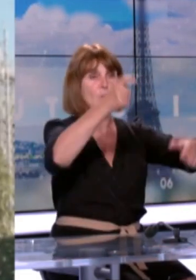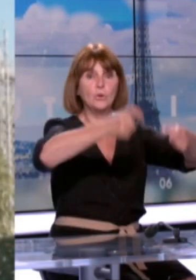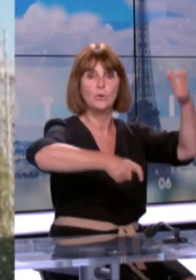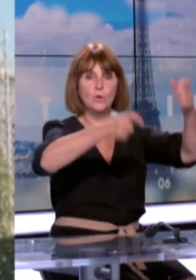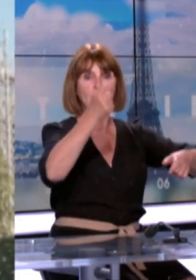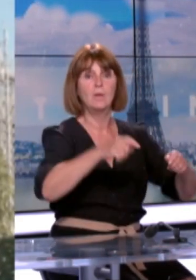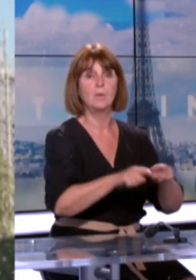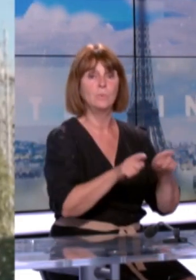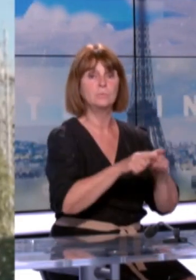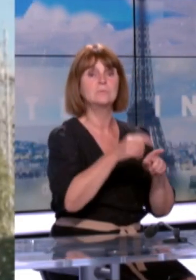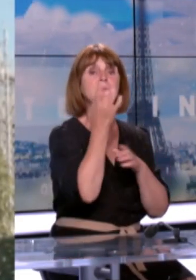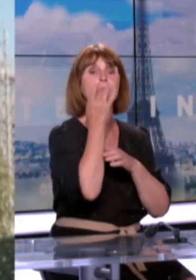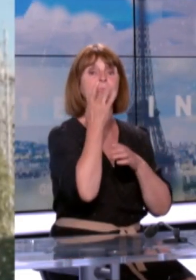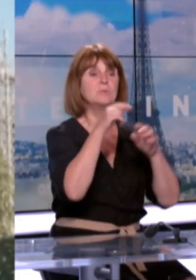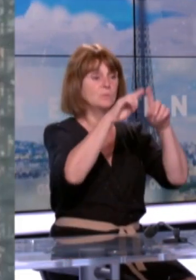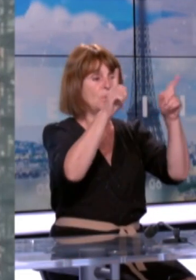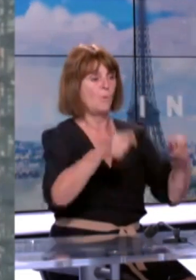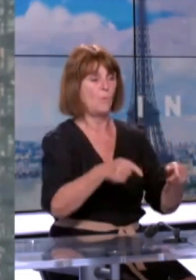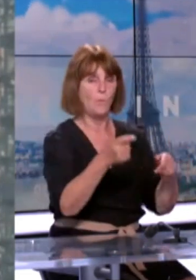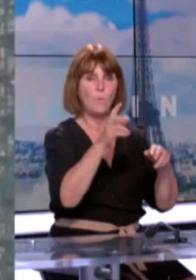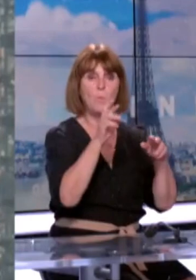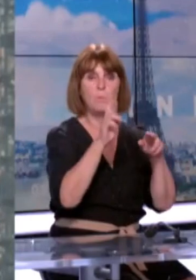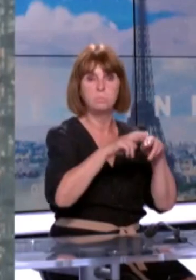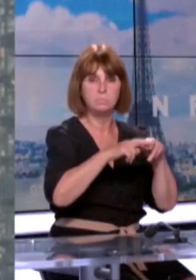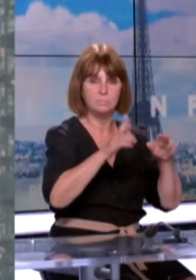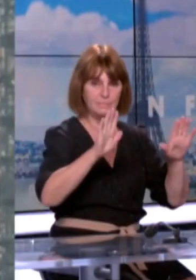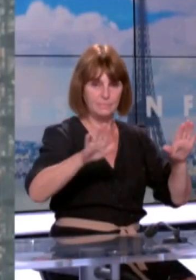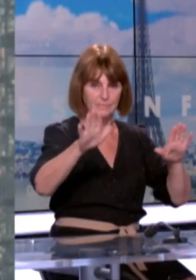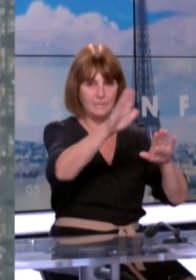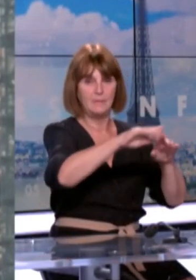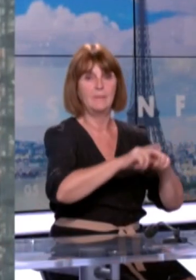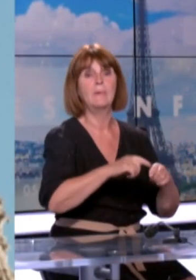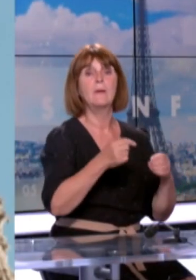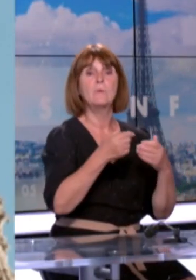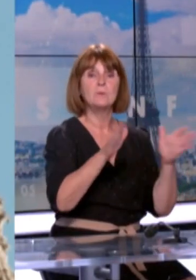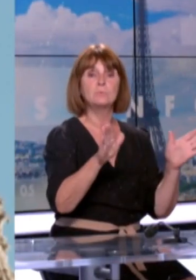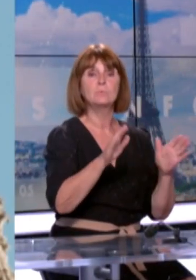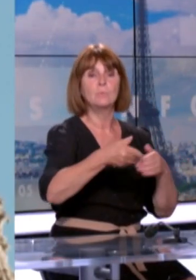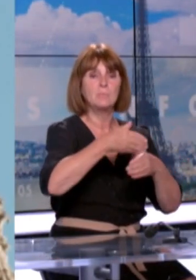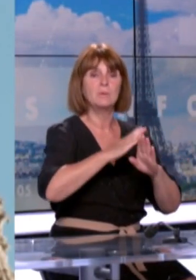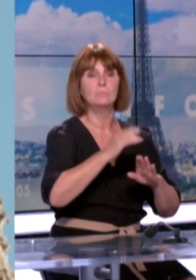L'ouverture totale de Notre-Dame de Paris est toujours prévue pour décembre 2024.